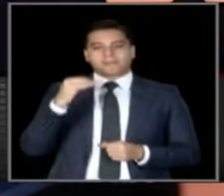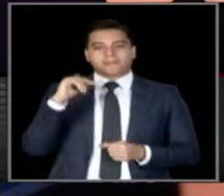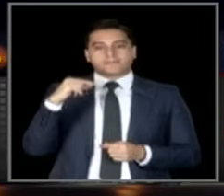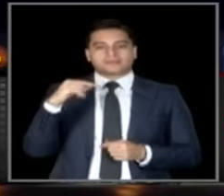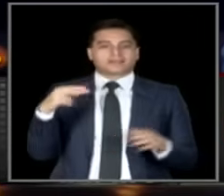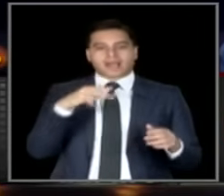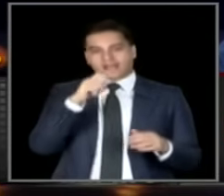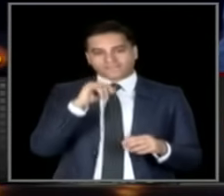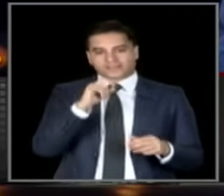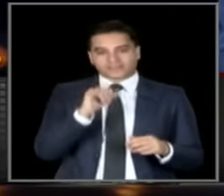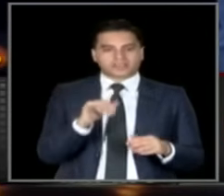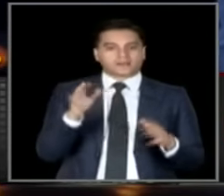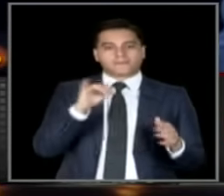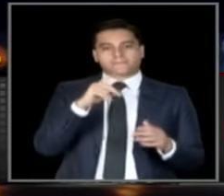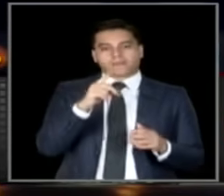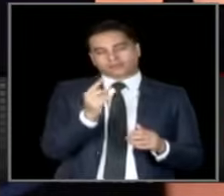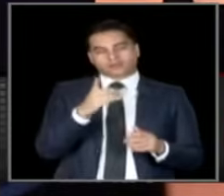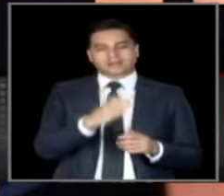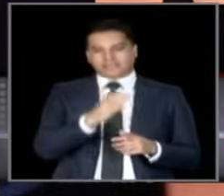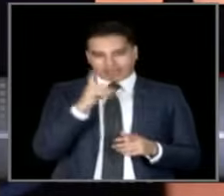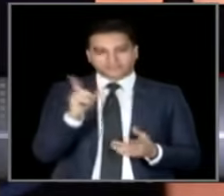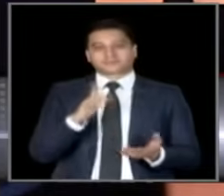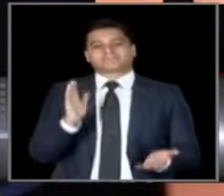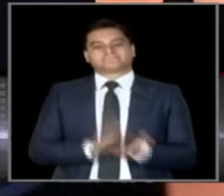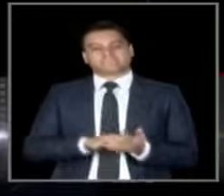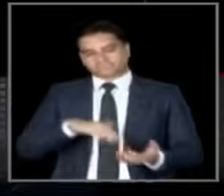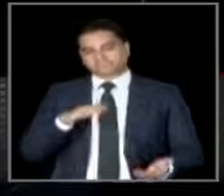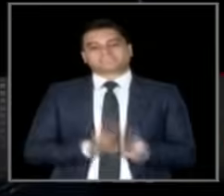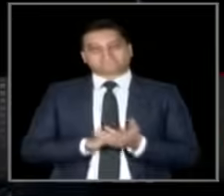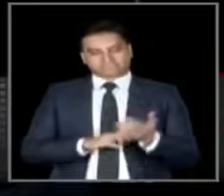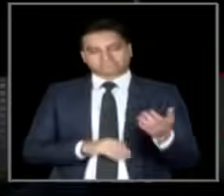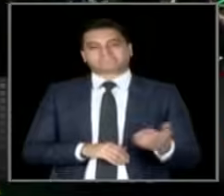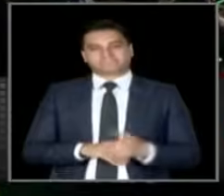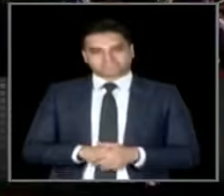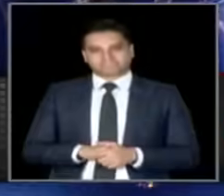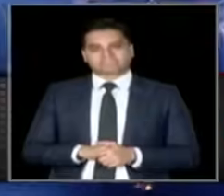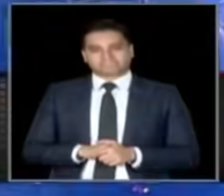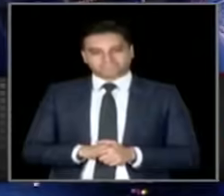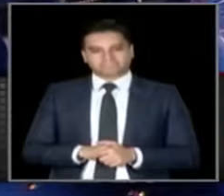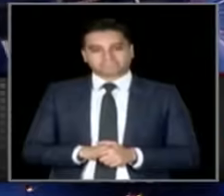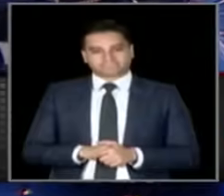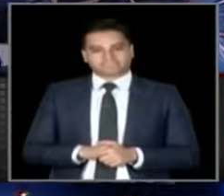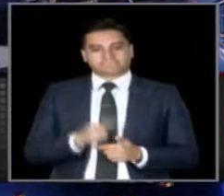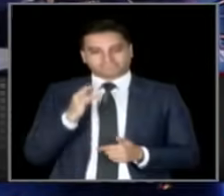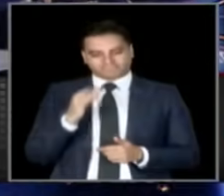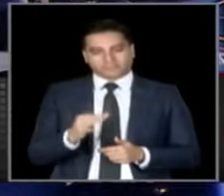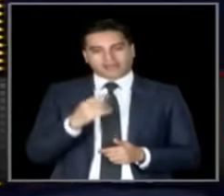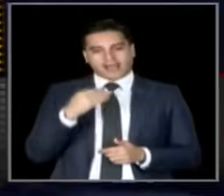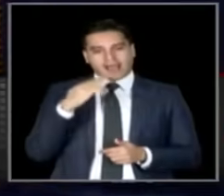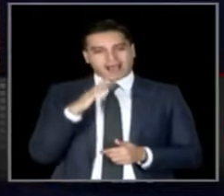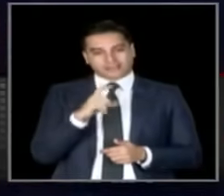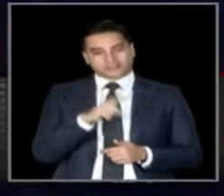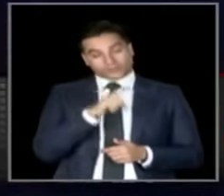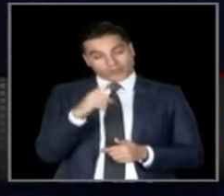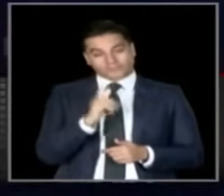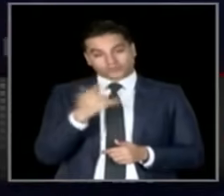مطر. محمد عفيفي مطر إجابة صحيحة. زي ما توقعت يا حسن، سؤال ما